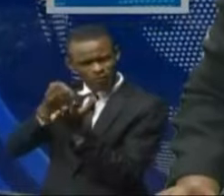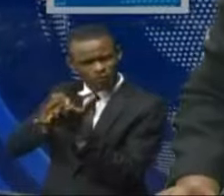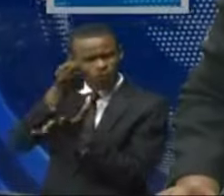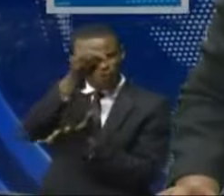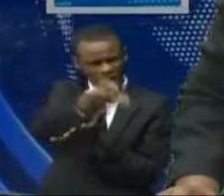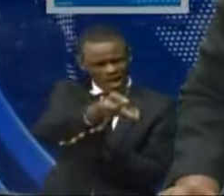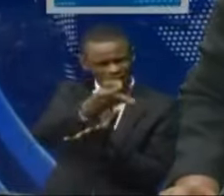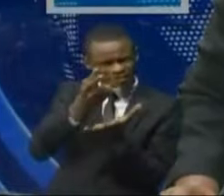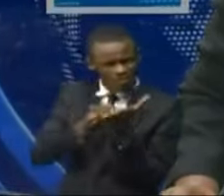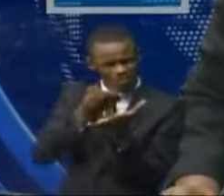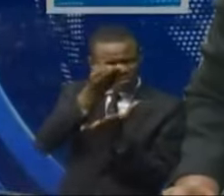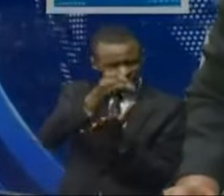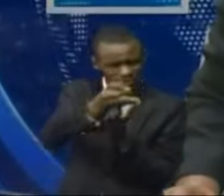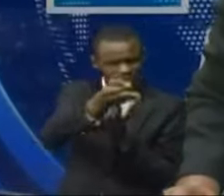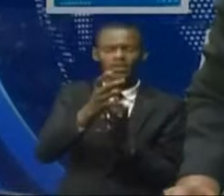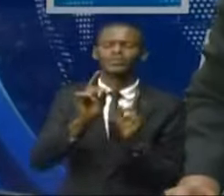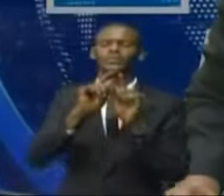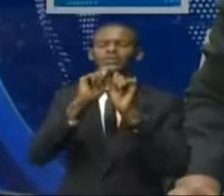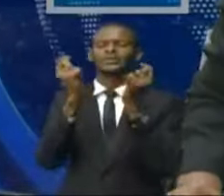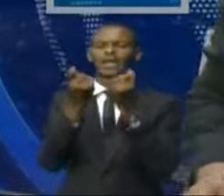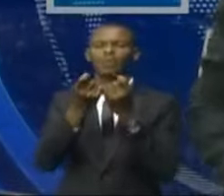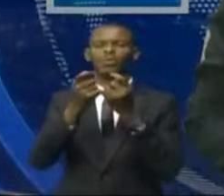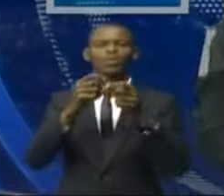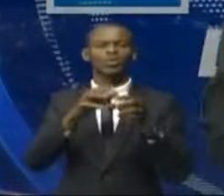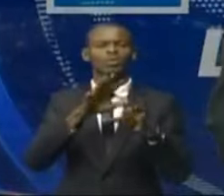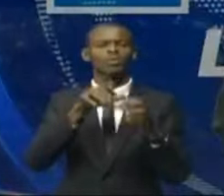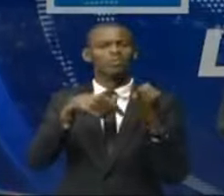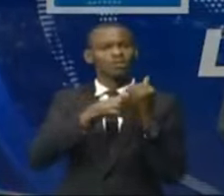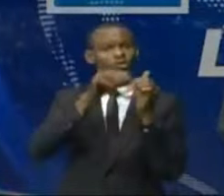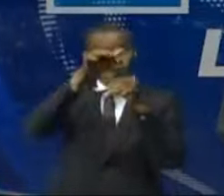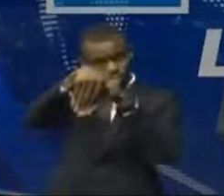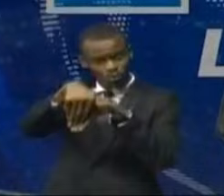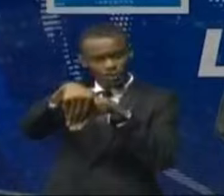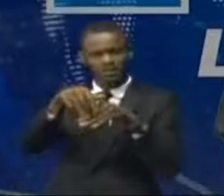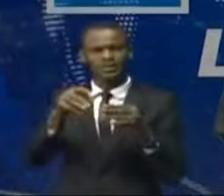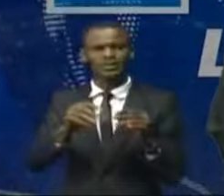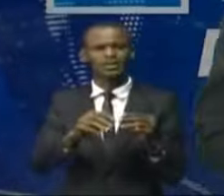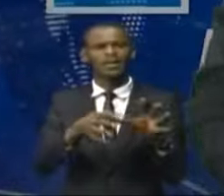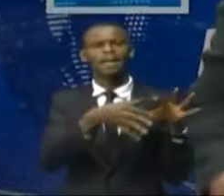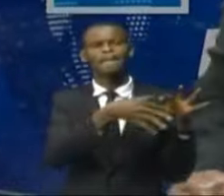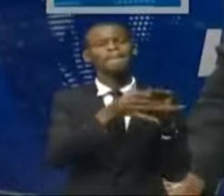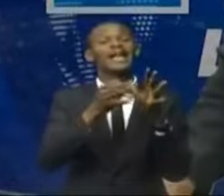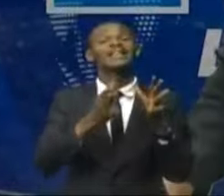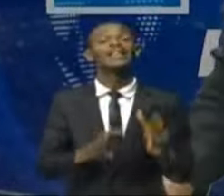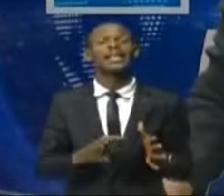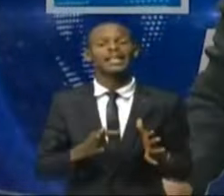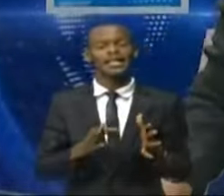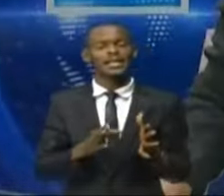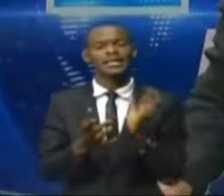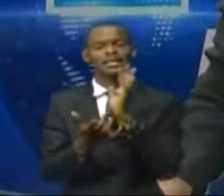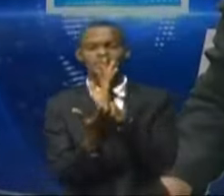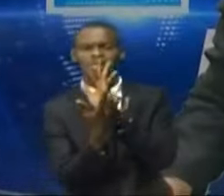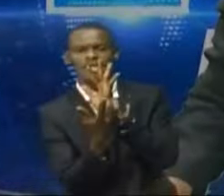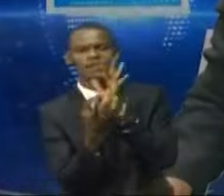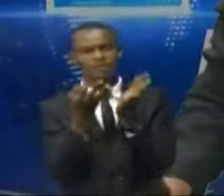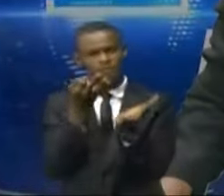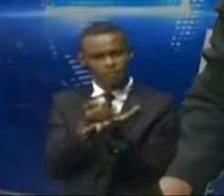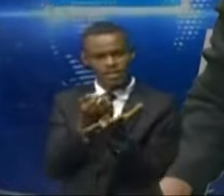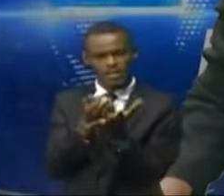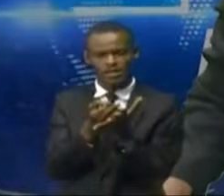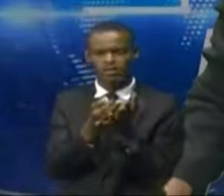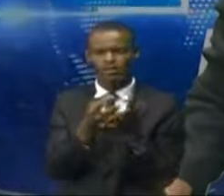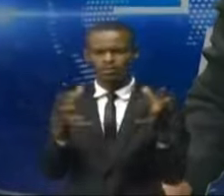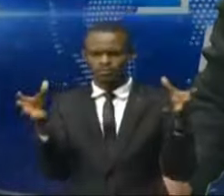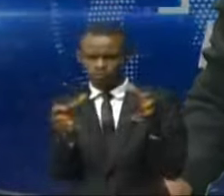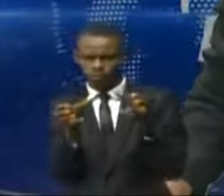les recommandations, les partenaires techniques et financiers ont pris l'engagement de se mobiliser pour financer le PRONAREC 2